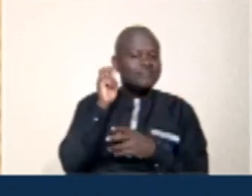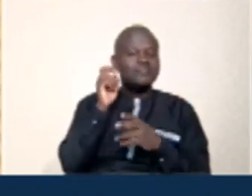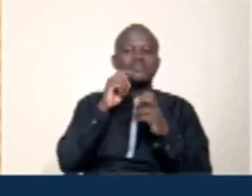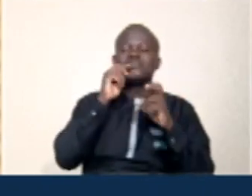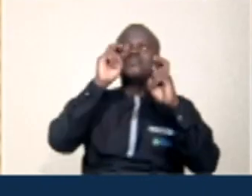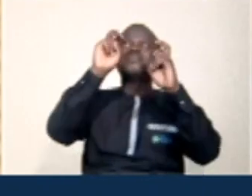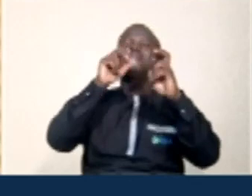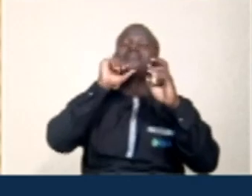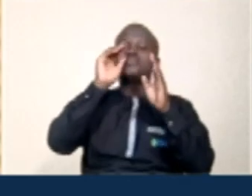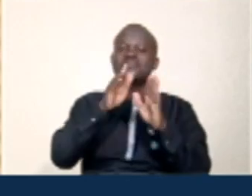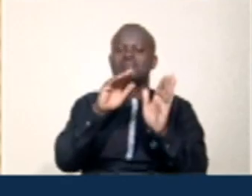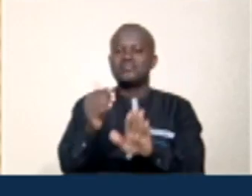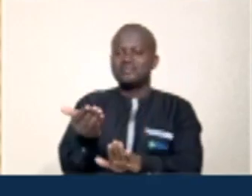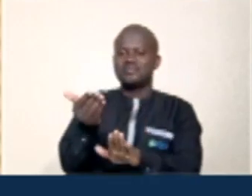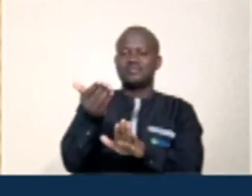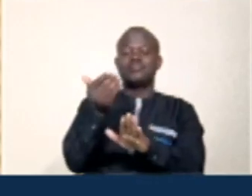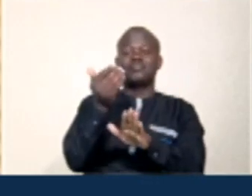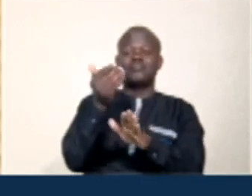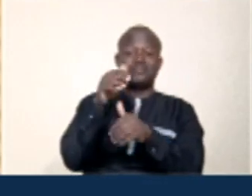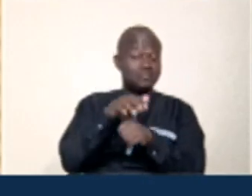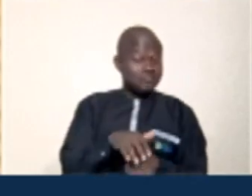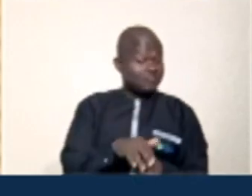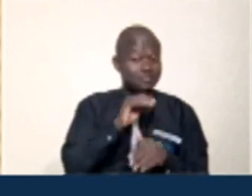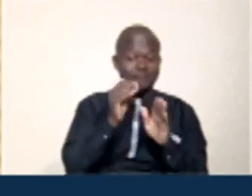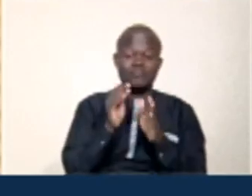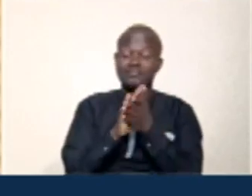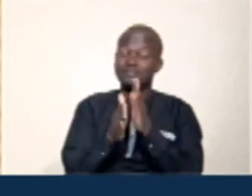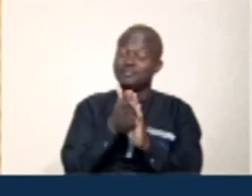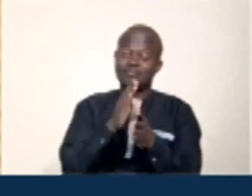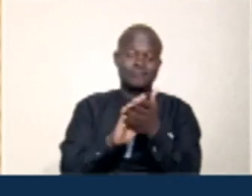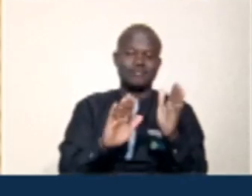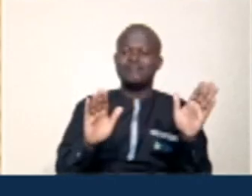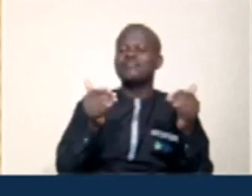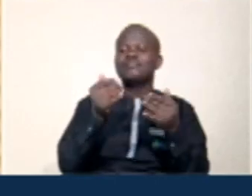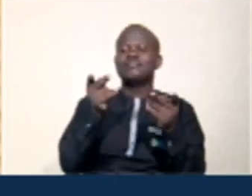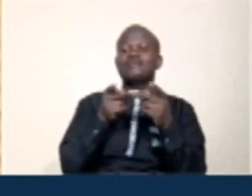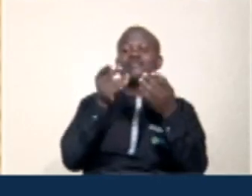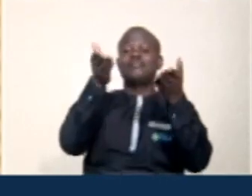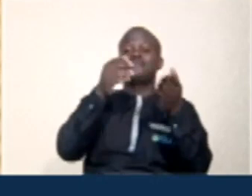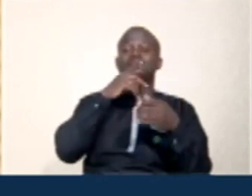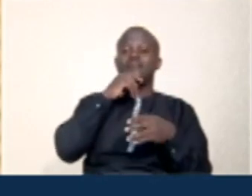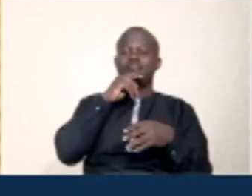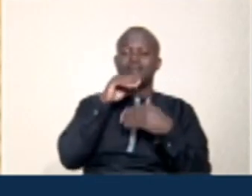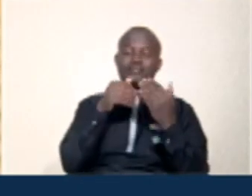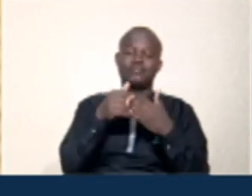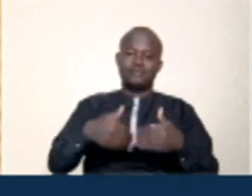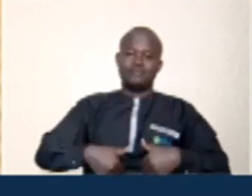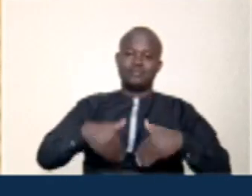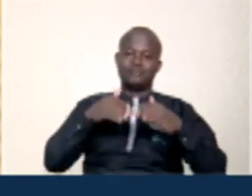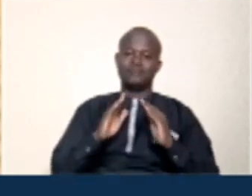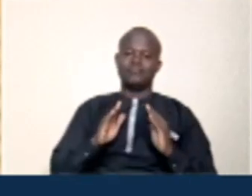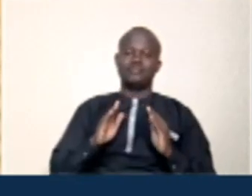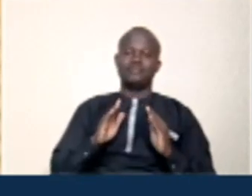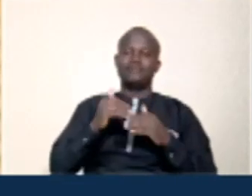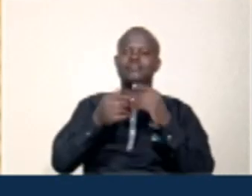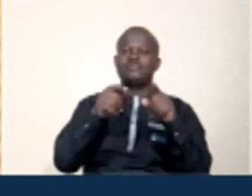nta muntu upfa w'inzira karengane ngagende buheri heri, ubaho bari n'abagabo n'abasore n'inkumi